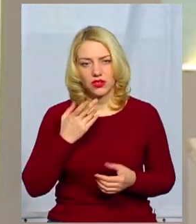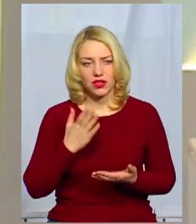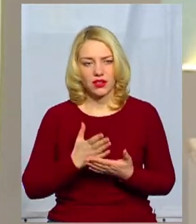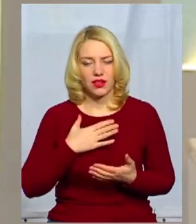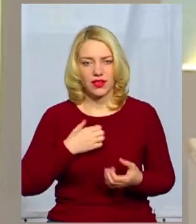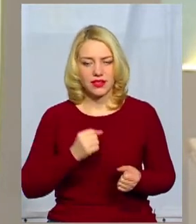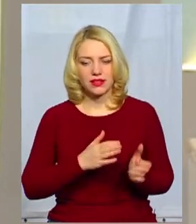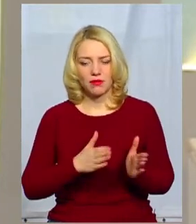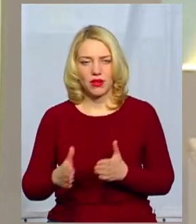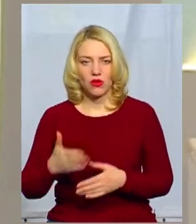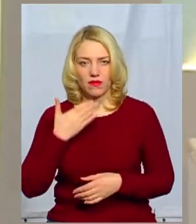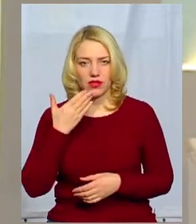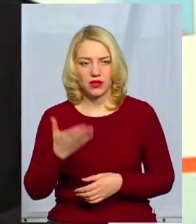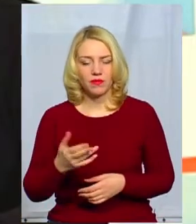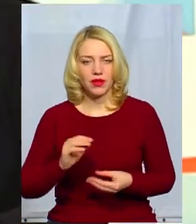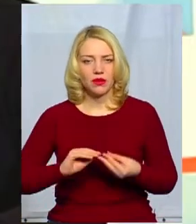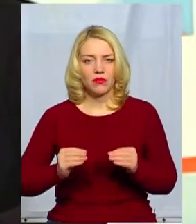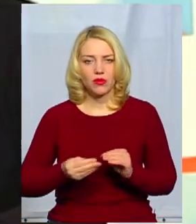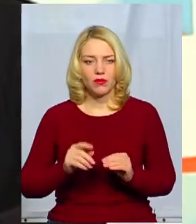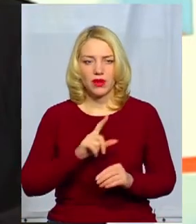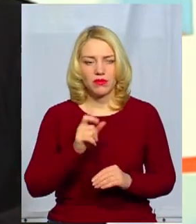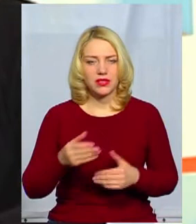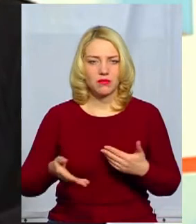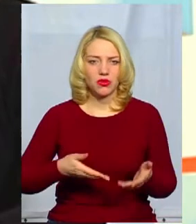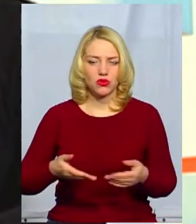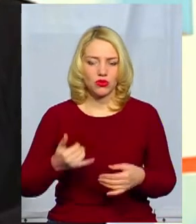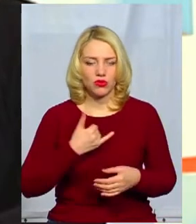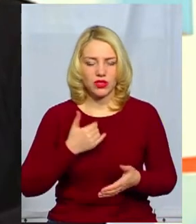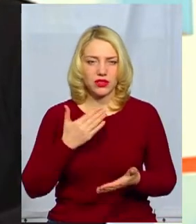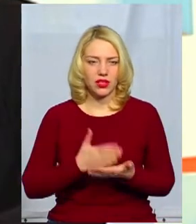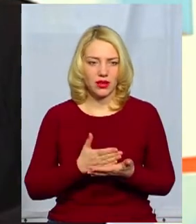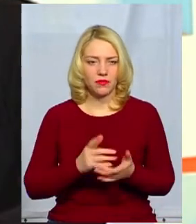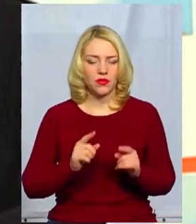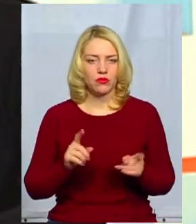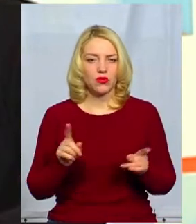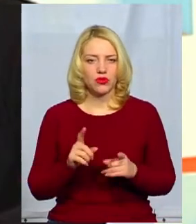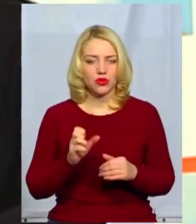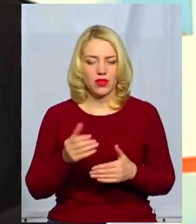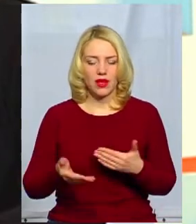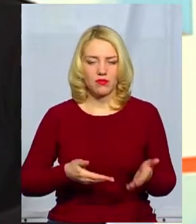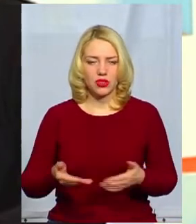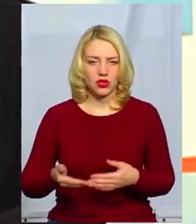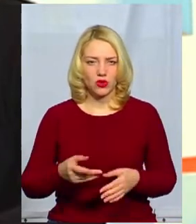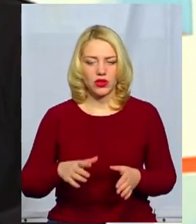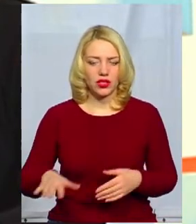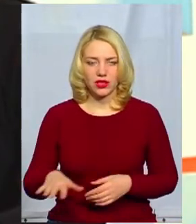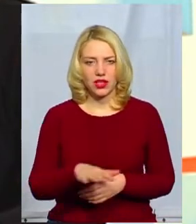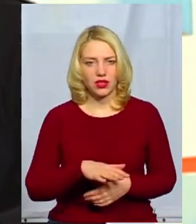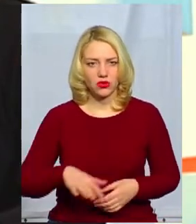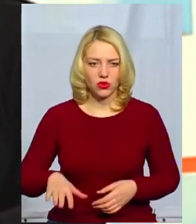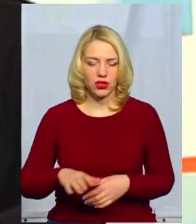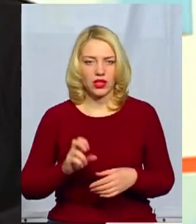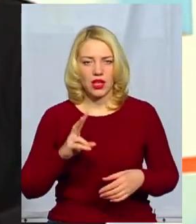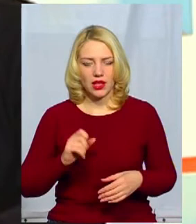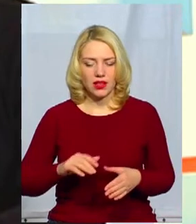дисципліновані? Ну, проблема з пішоходами також у нас є, тому що і на пішохідних територіях, в